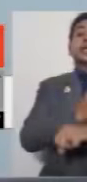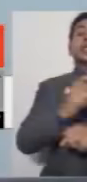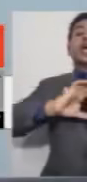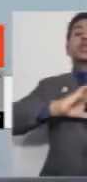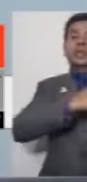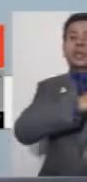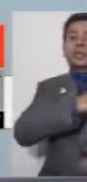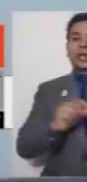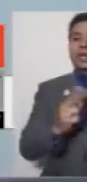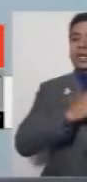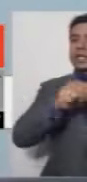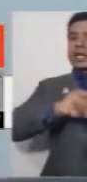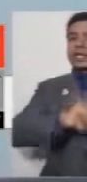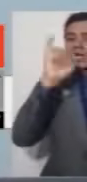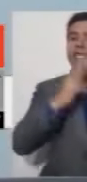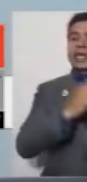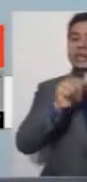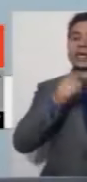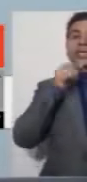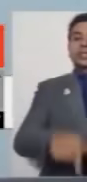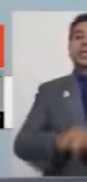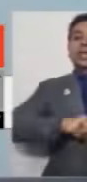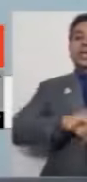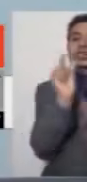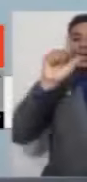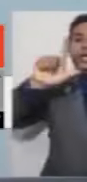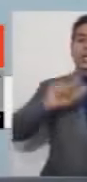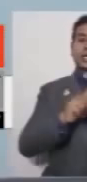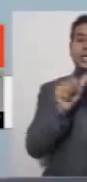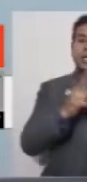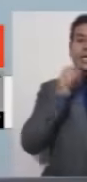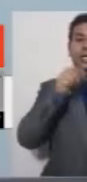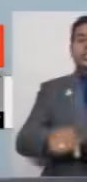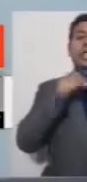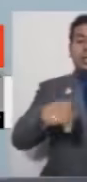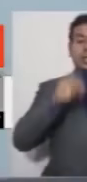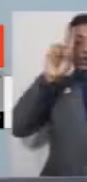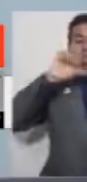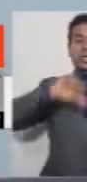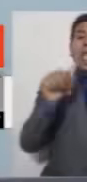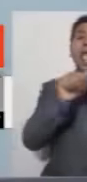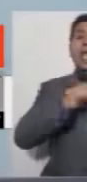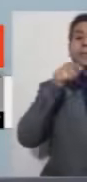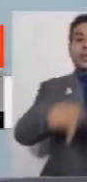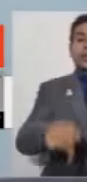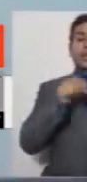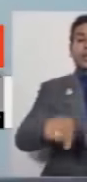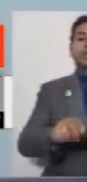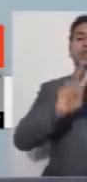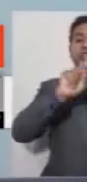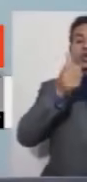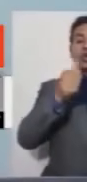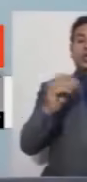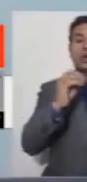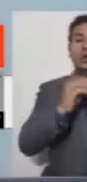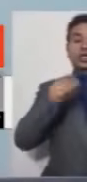30 এপ্রিল 2020, 16 বৈশাখ 1427, 5 রমজান 1441, আমাদের বাংলাদেশের কোভিড পরিস্থিতি আপনাদের